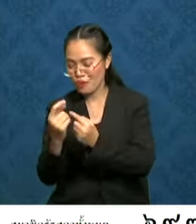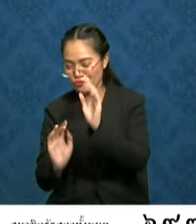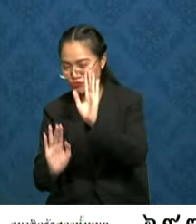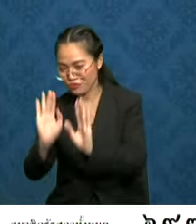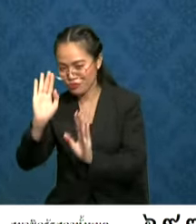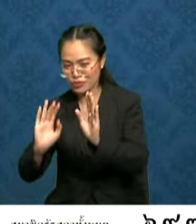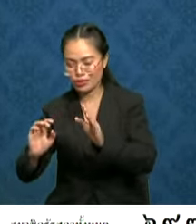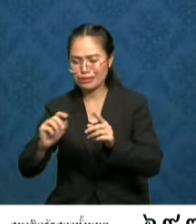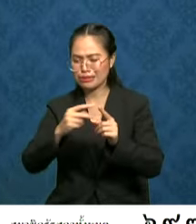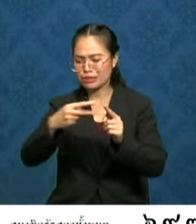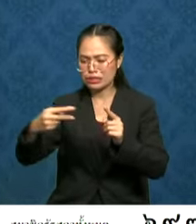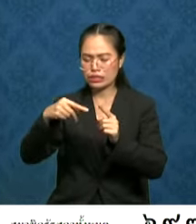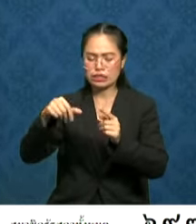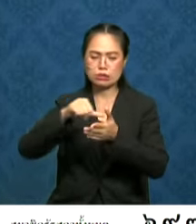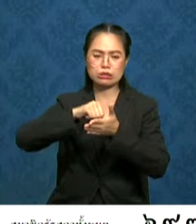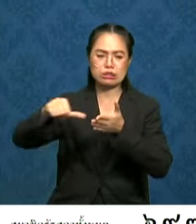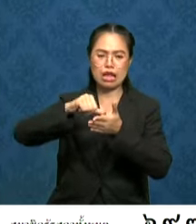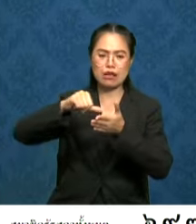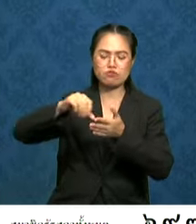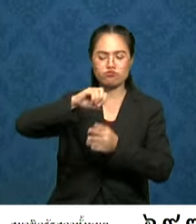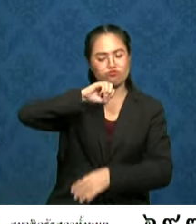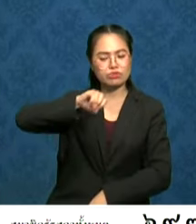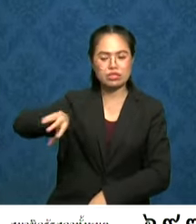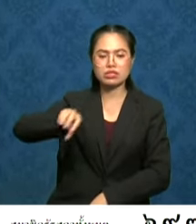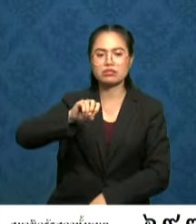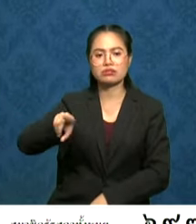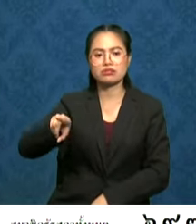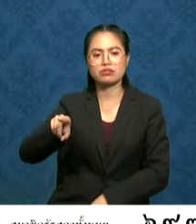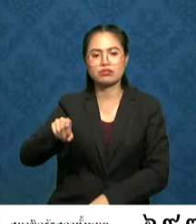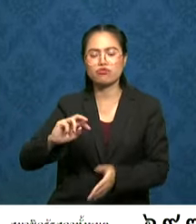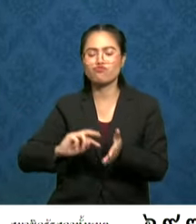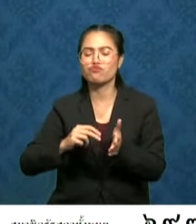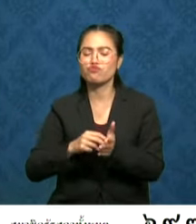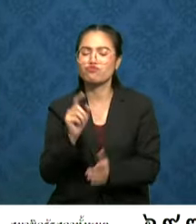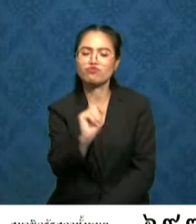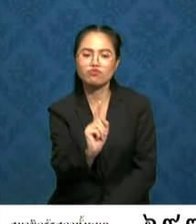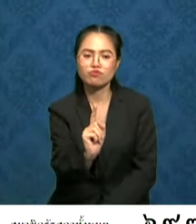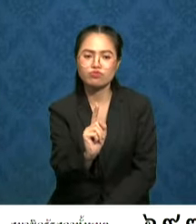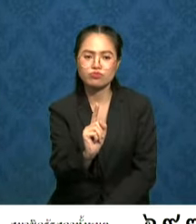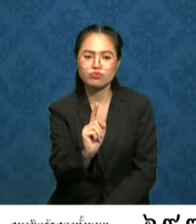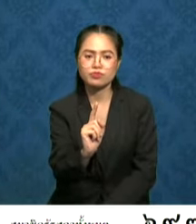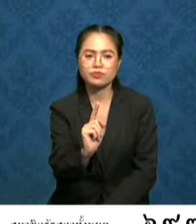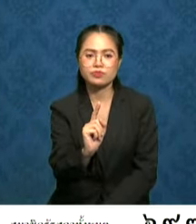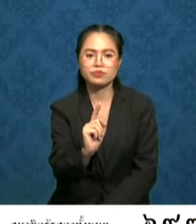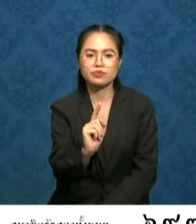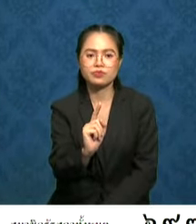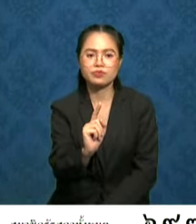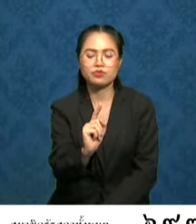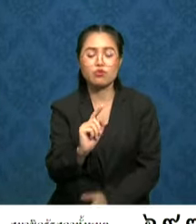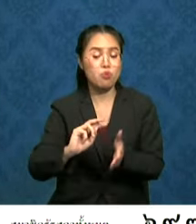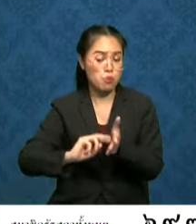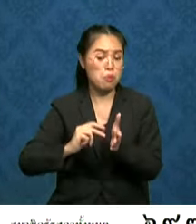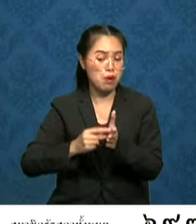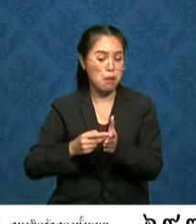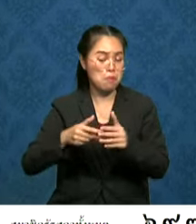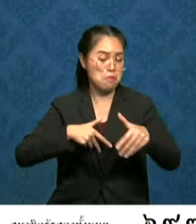ไปตัดออกไปเลยนะคะอันนี้หมายความว่ายังไงคะเป็นนัยยะว่าประช